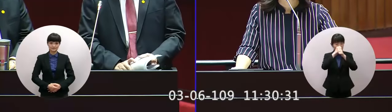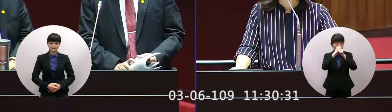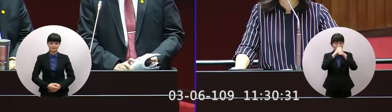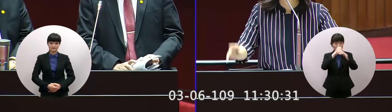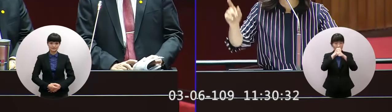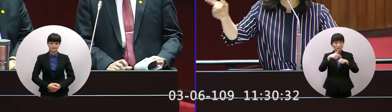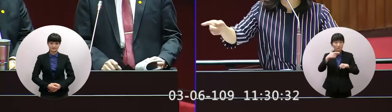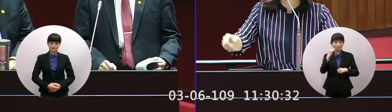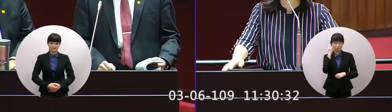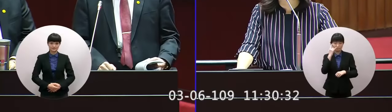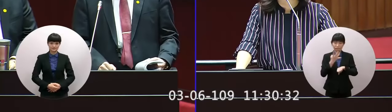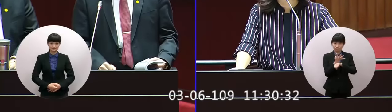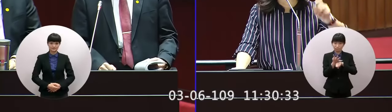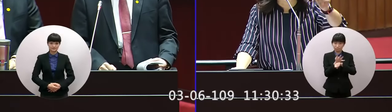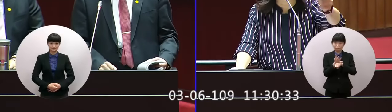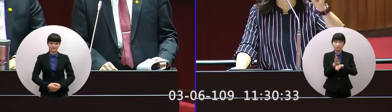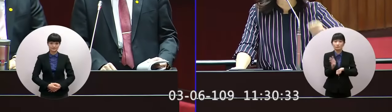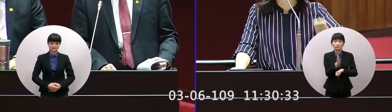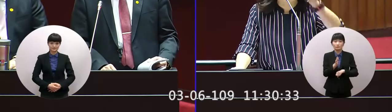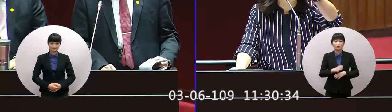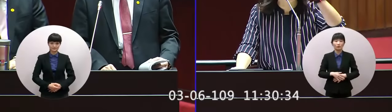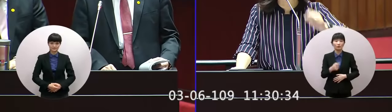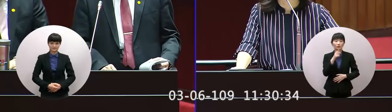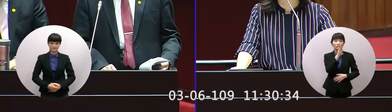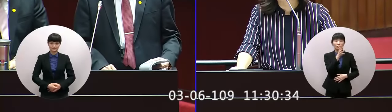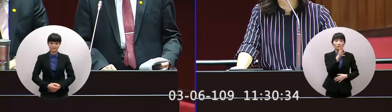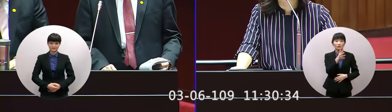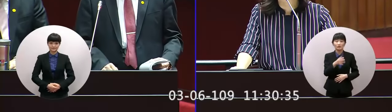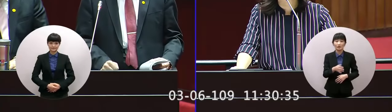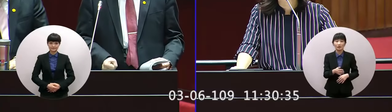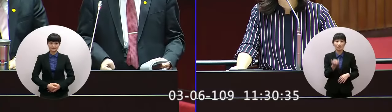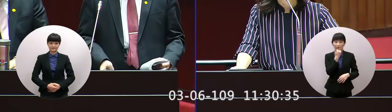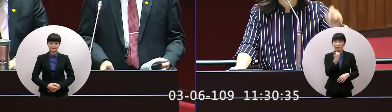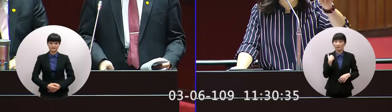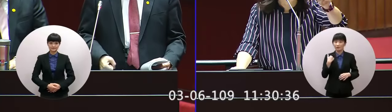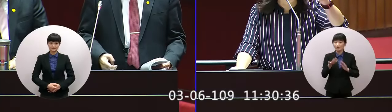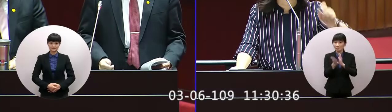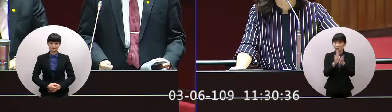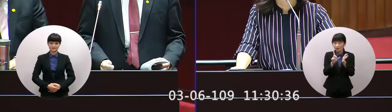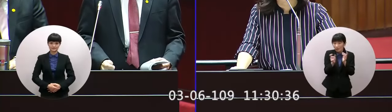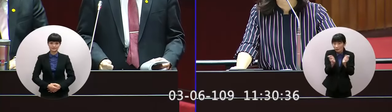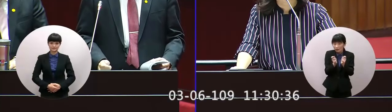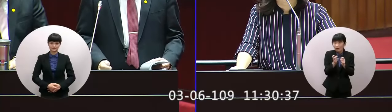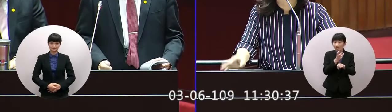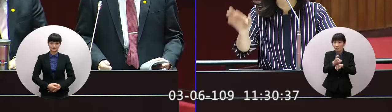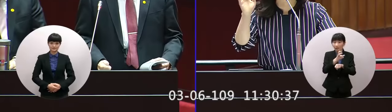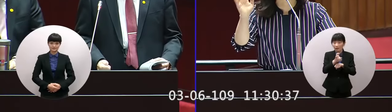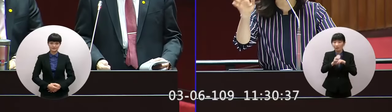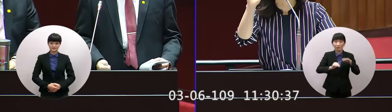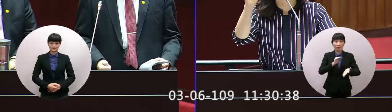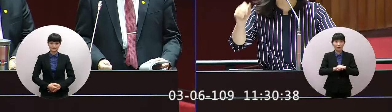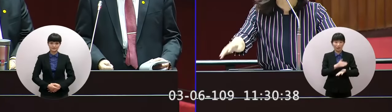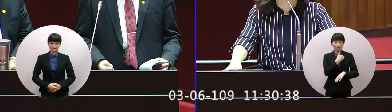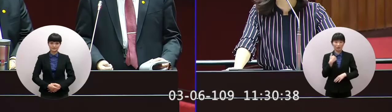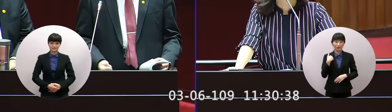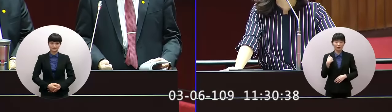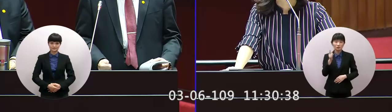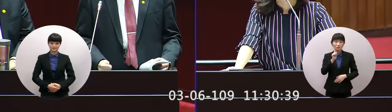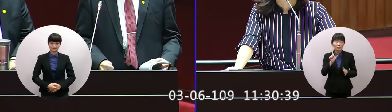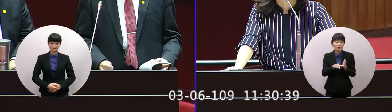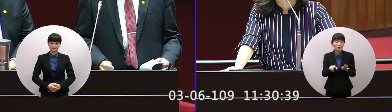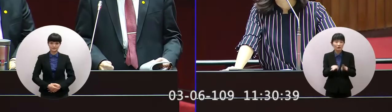四小时，那因为我特别有去问，快筛可能半小时就好了，这个大概什么时候我们可以正式上